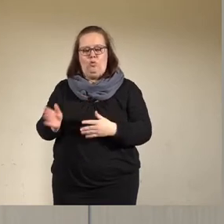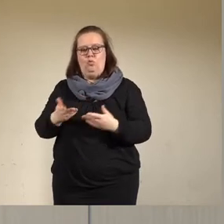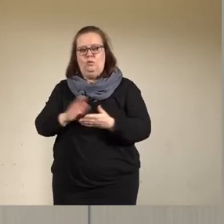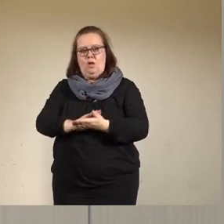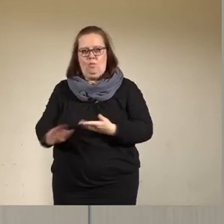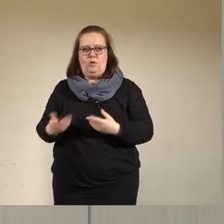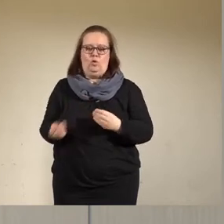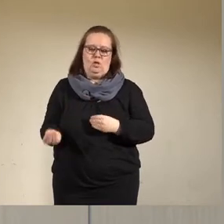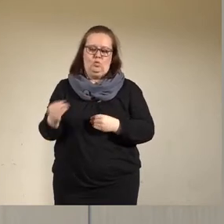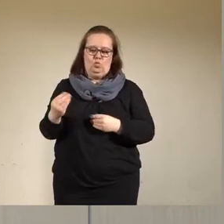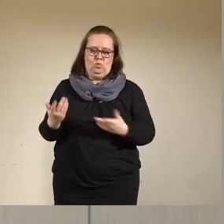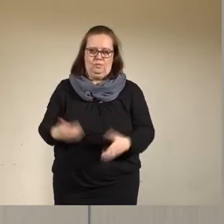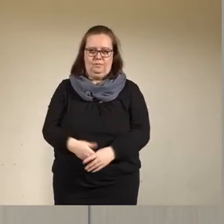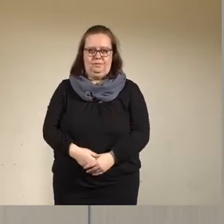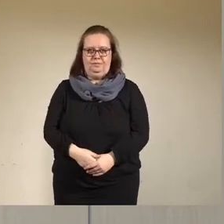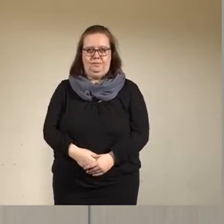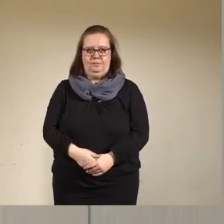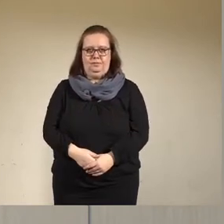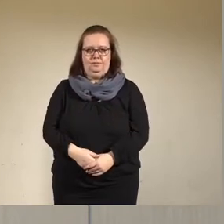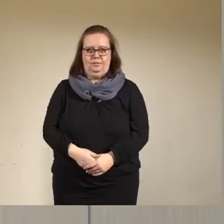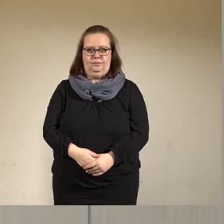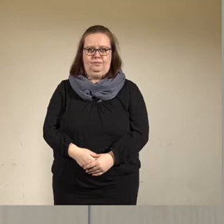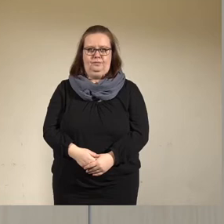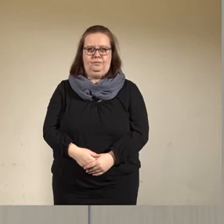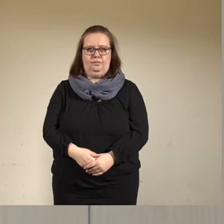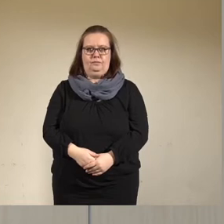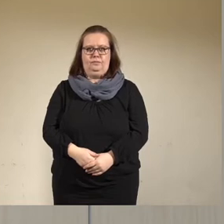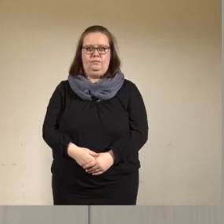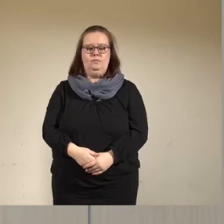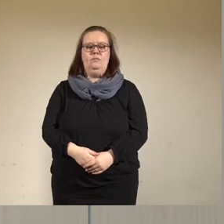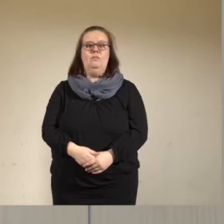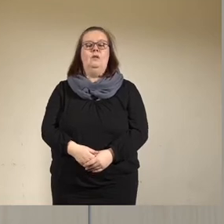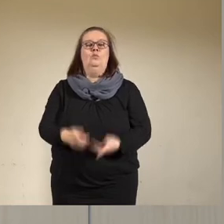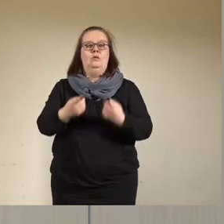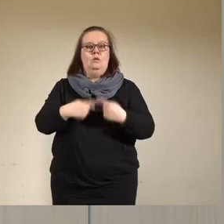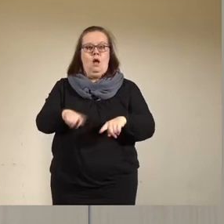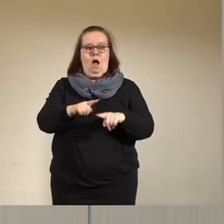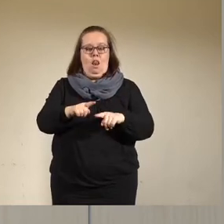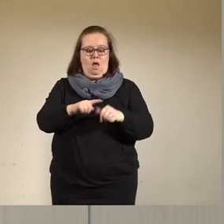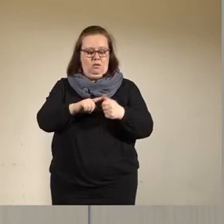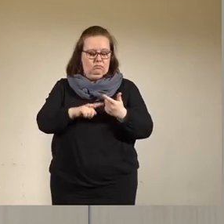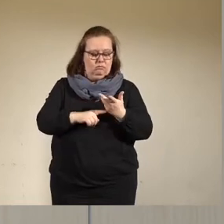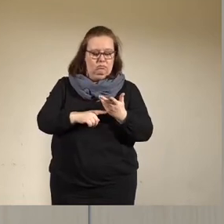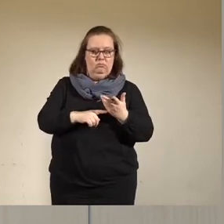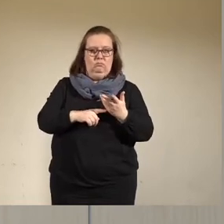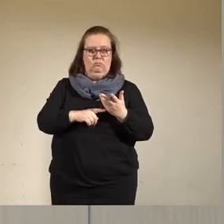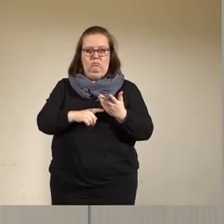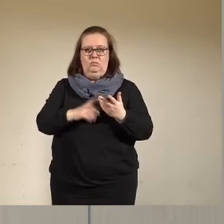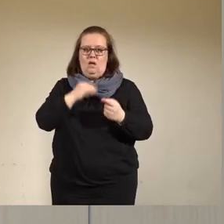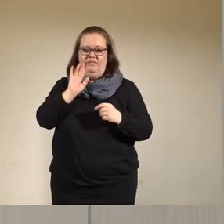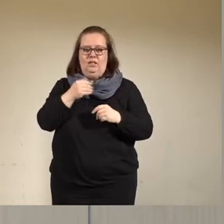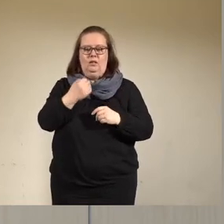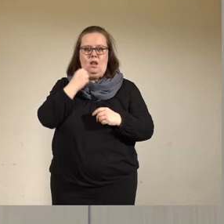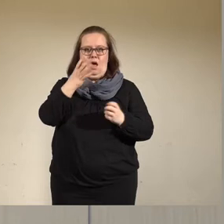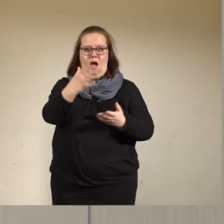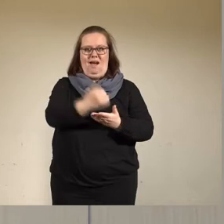Sauberkeit noch etwas draufgepackt werden konnte. Alles stand unter dem Vorzeichen, dass als